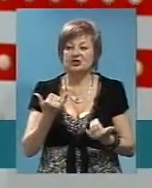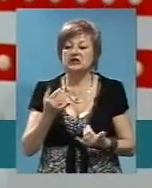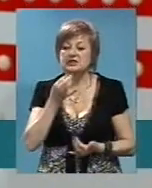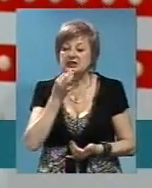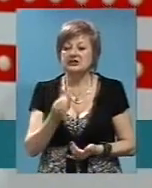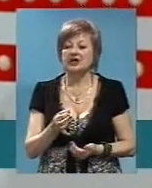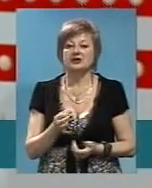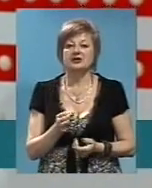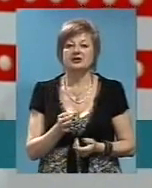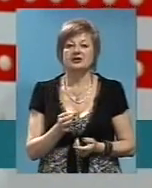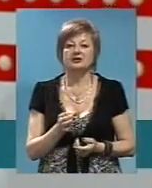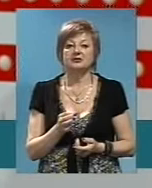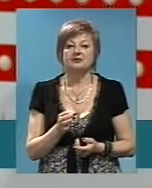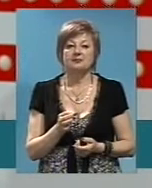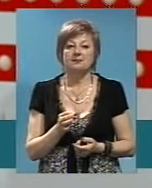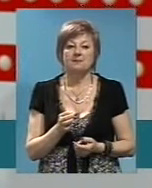про